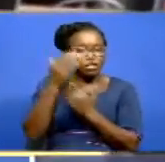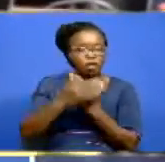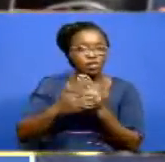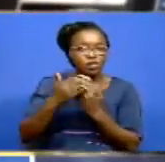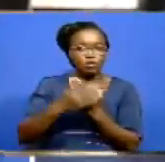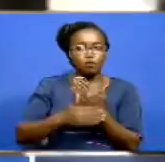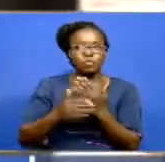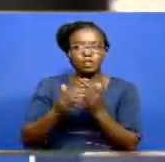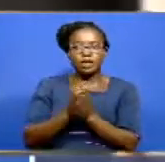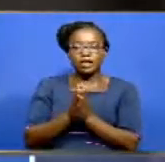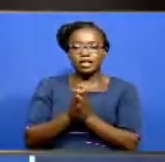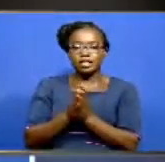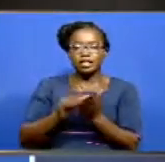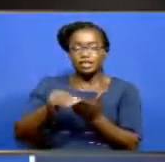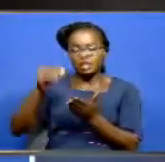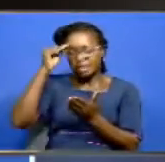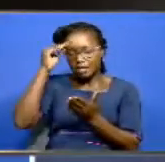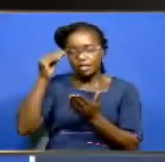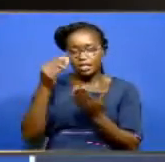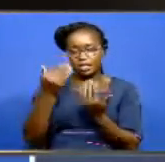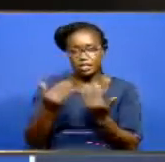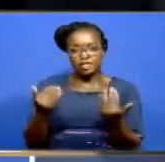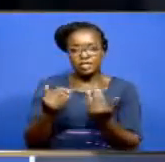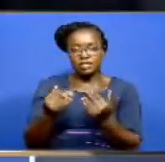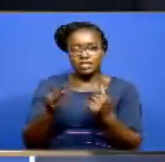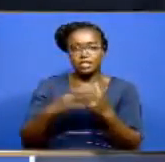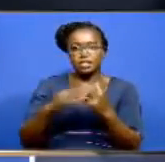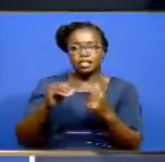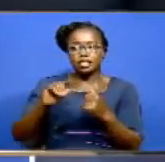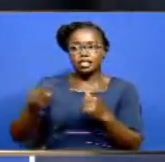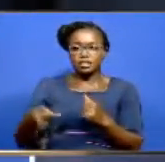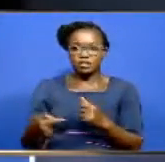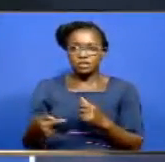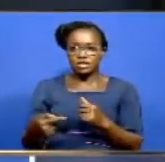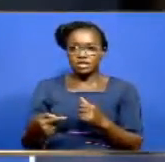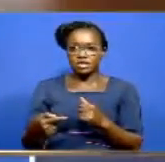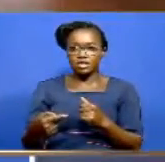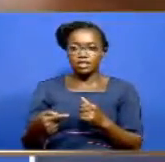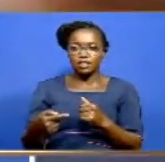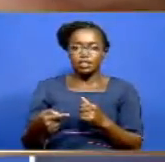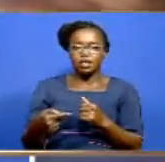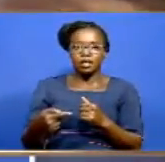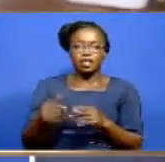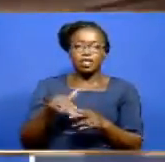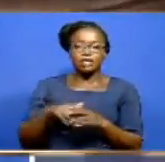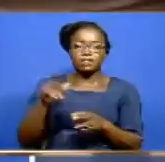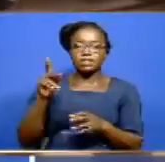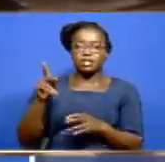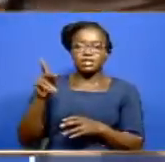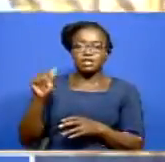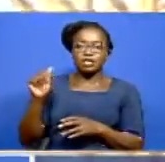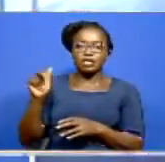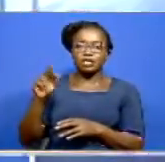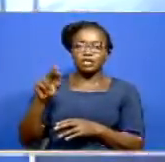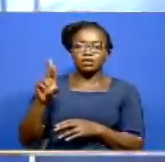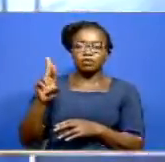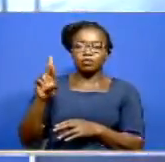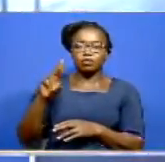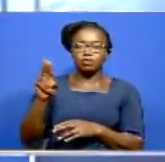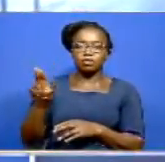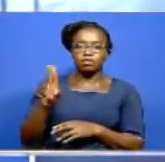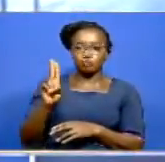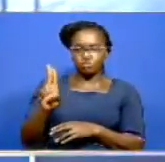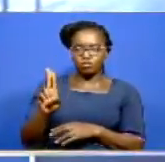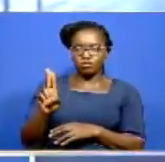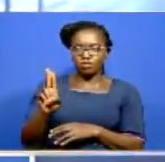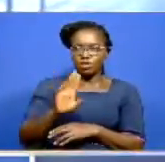vifaa vya mafunzo vya thamani ya shilingi 1800 katika chuo cha kiufundi cha Karuru huko Mugoiri. So with all